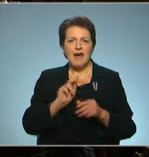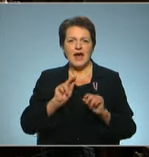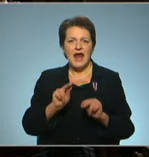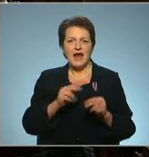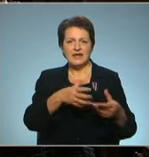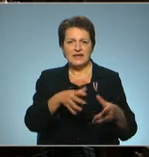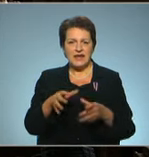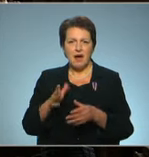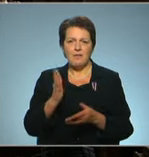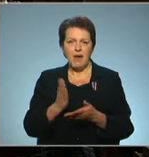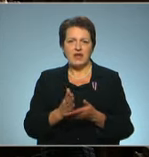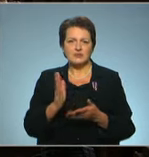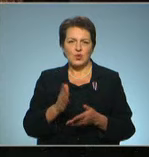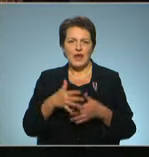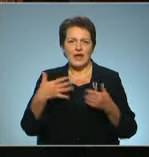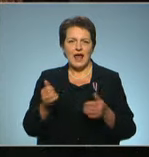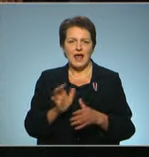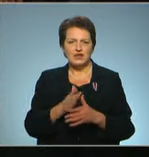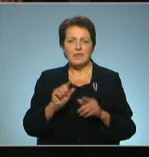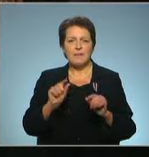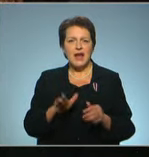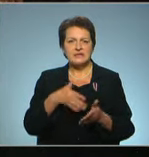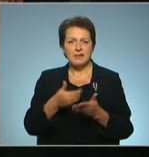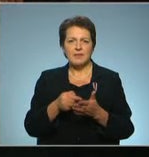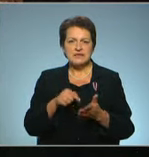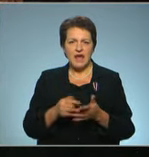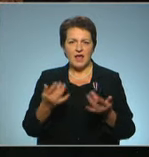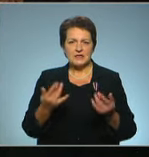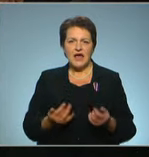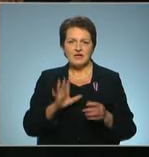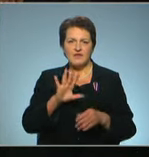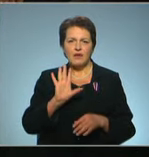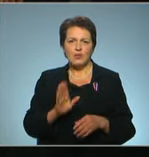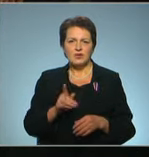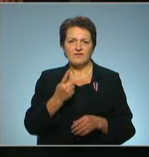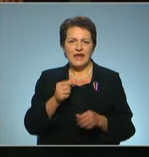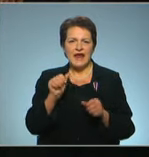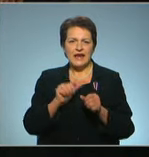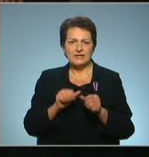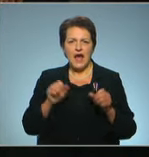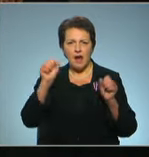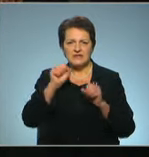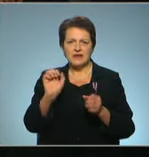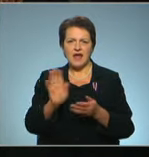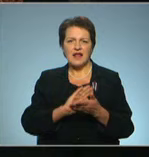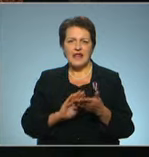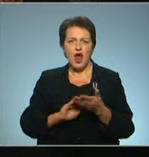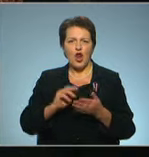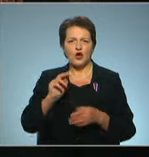liela atšķirība. Mazs piemērs kādas sekas varbūt vienai niansei abstraktajā teoloģijā.